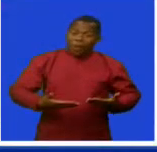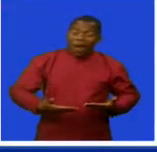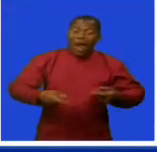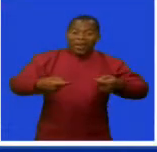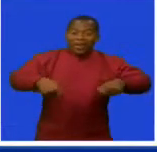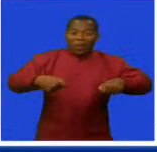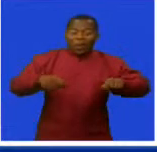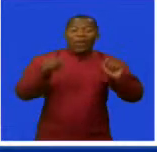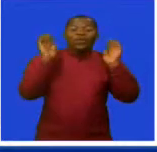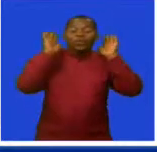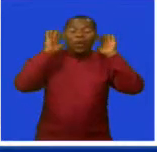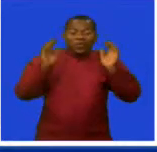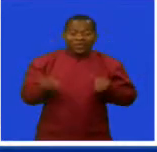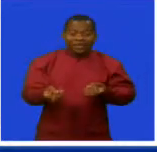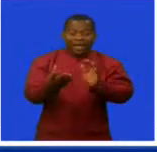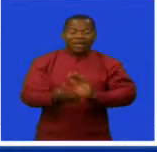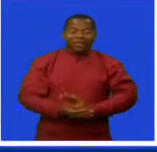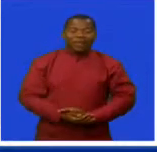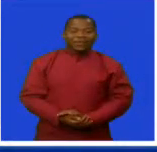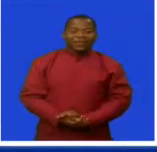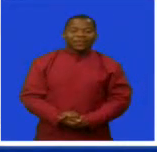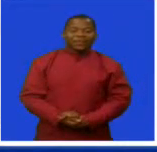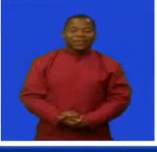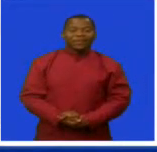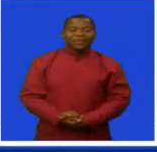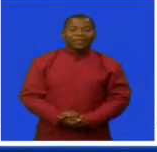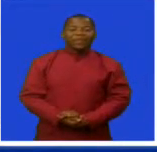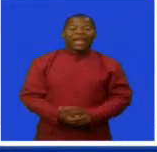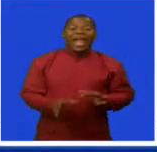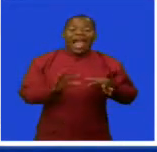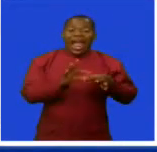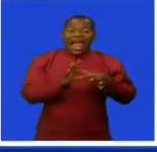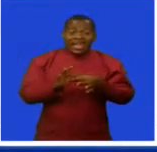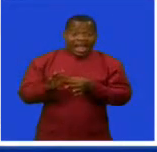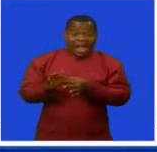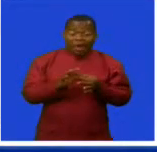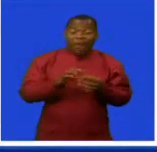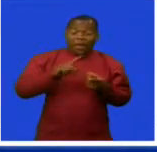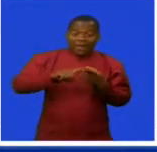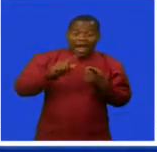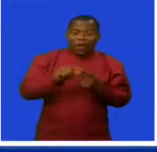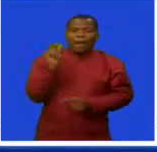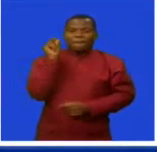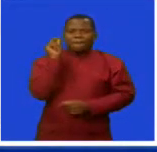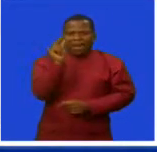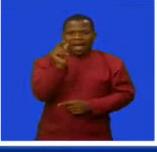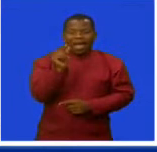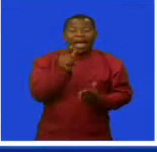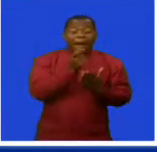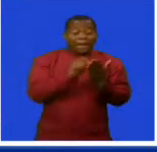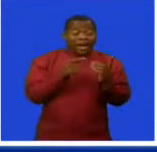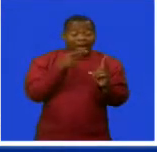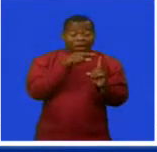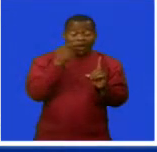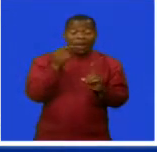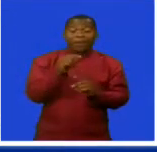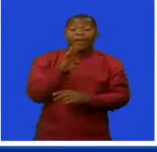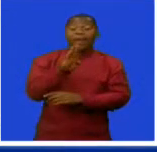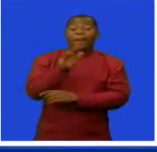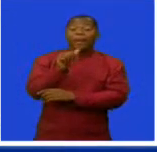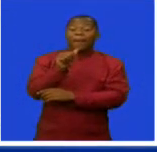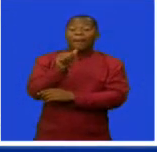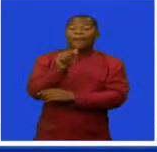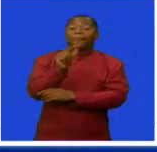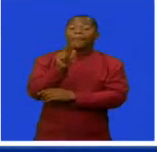Ngwanelo muhla sikwemukele Tindzaba emidlalo. Mapalane wenhlangano yemidlalo wemadat Sibusiso Budges uthi kubhekeke